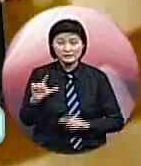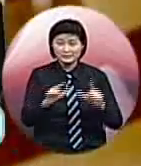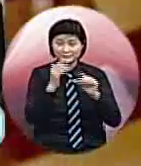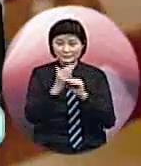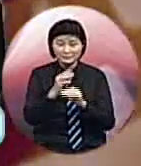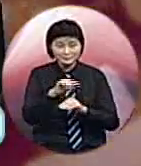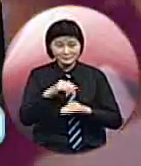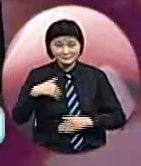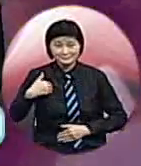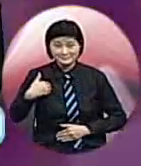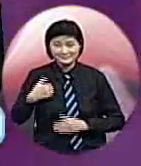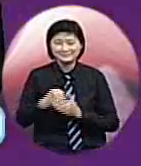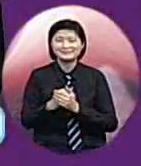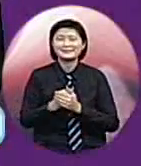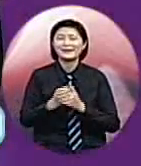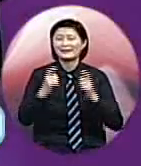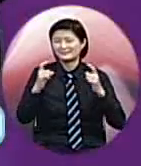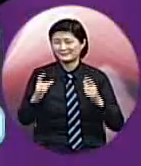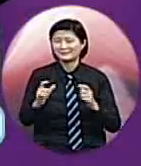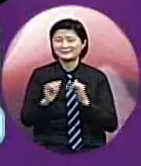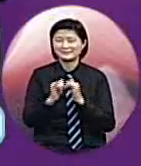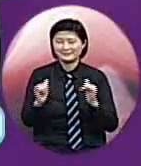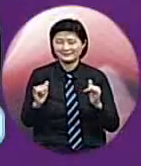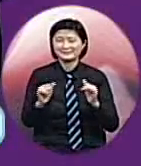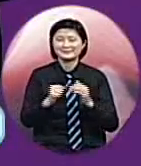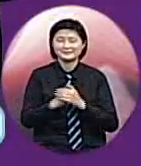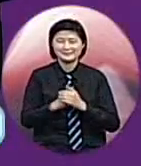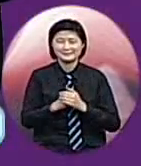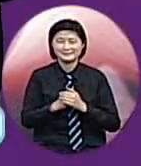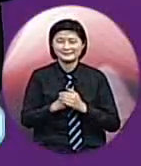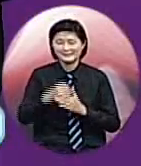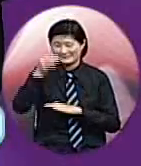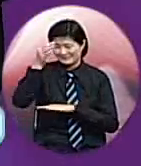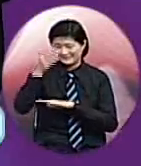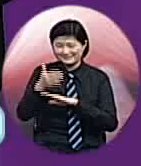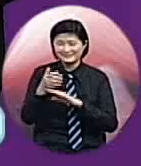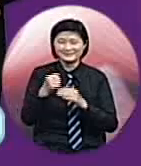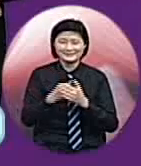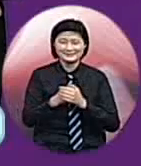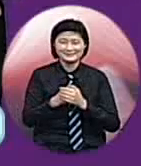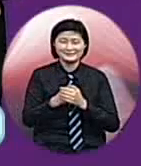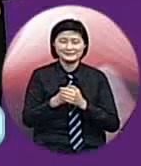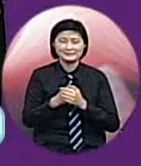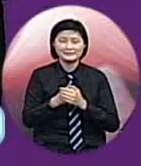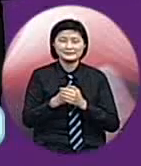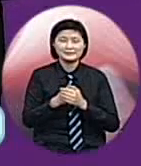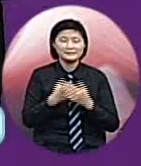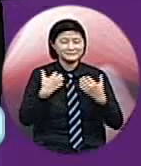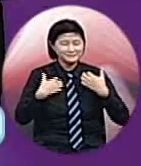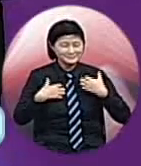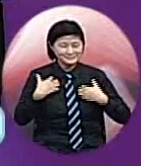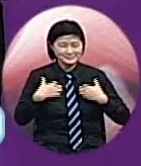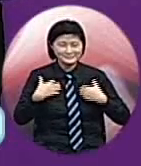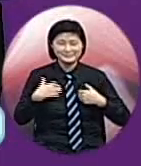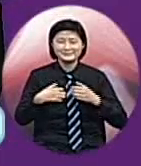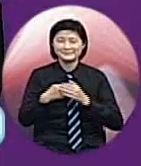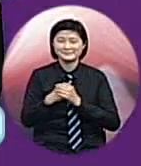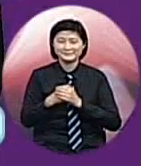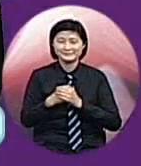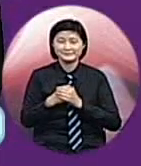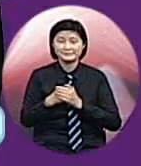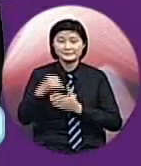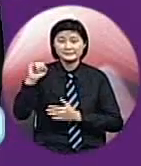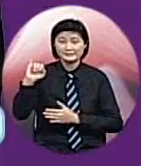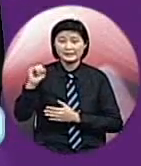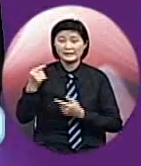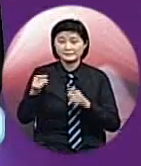모르겠어요. 모르셨어요? 예, 예. 우리 같은 주민이에요. 아, 그래요. 아니, 죄송합니다. 아유, 반갑습니다. 예. 예 우리 길정아